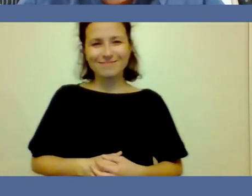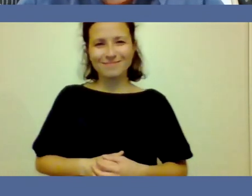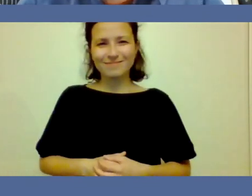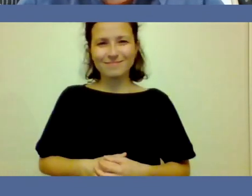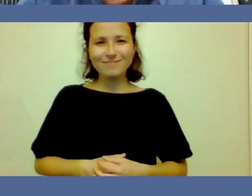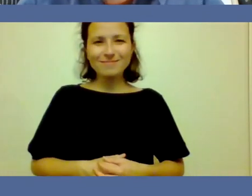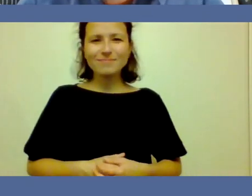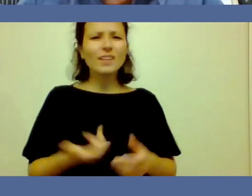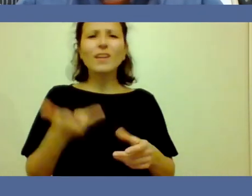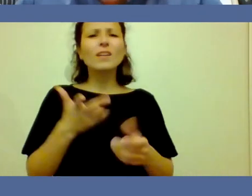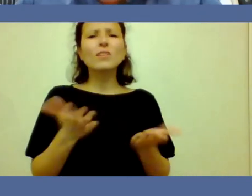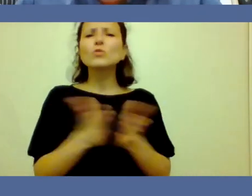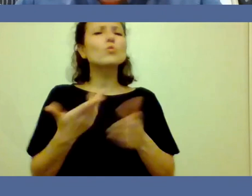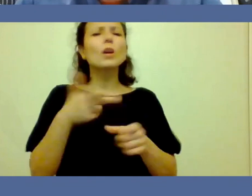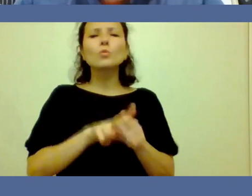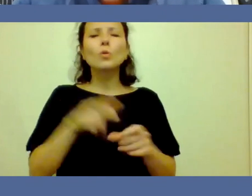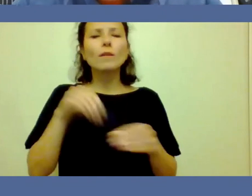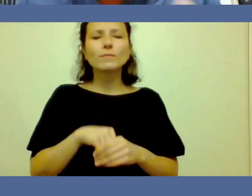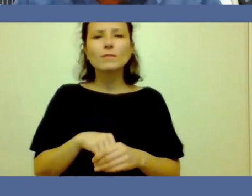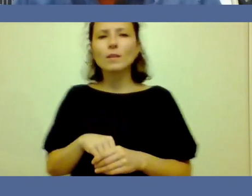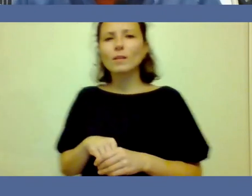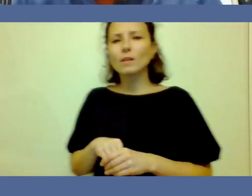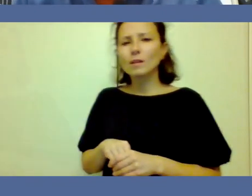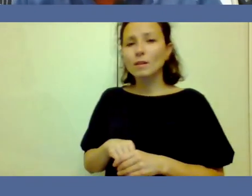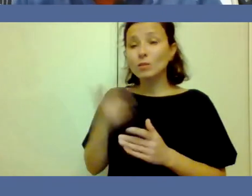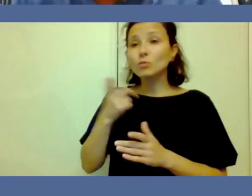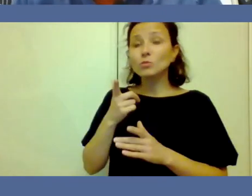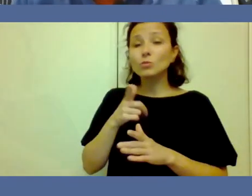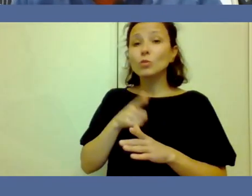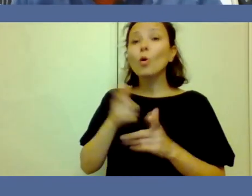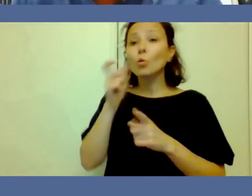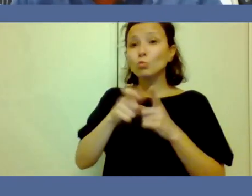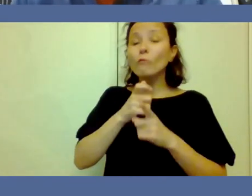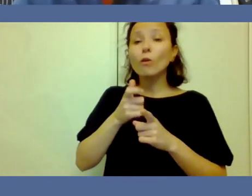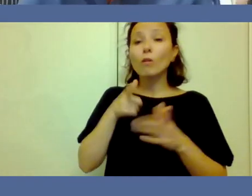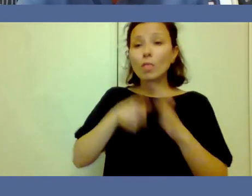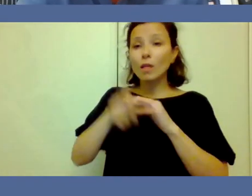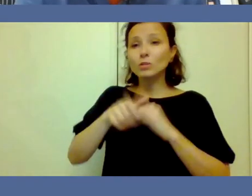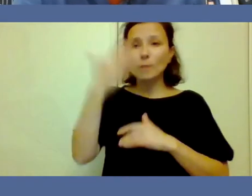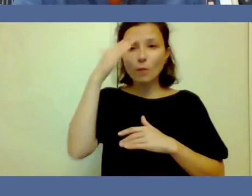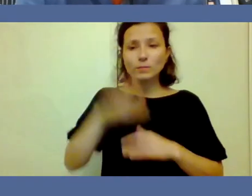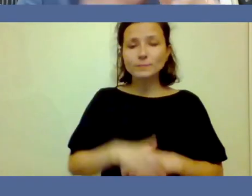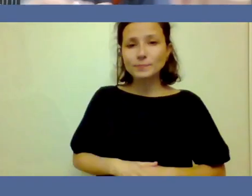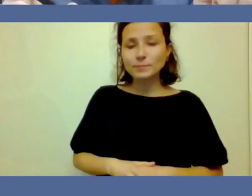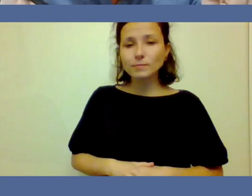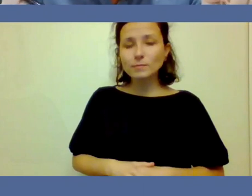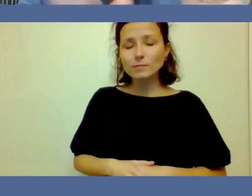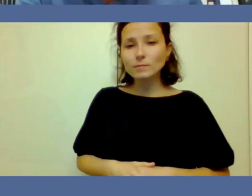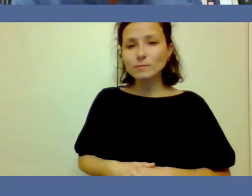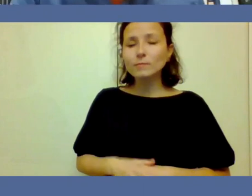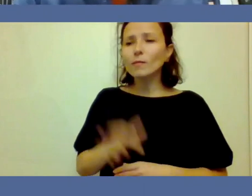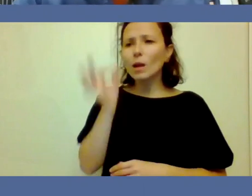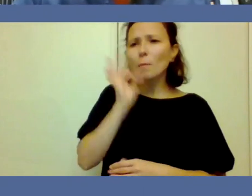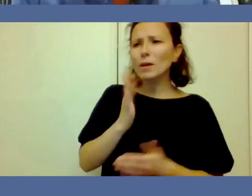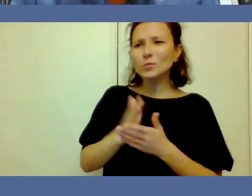W której książce? Czy ono jest pani całkiem obce? Bo pani nie pisze, pani